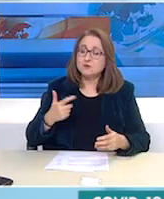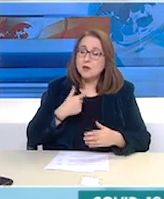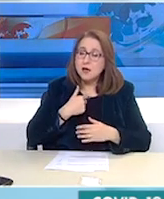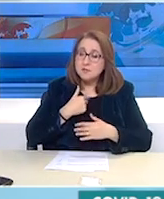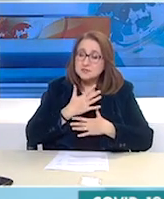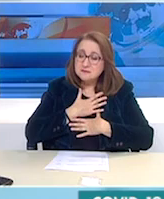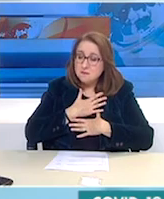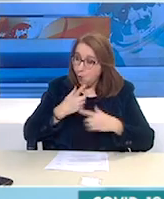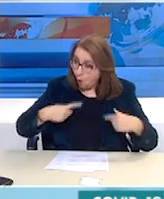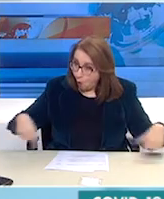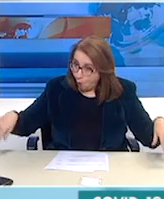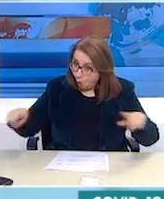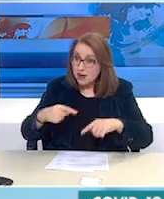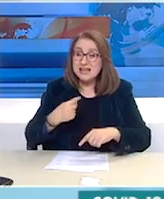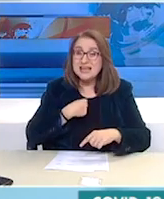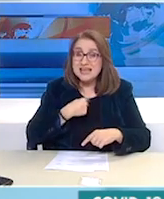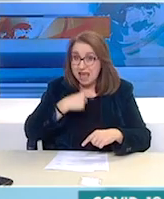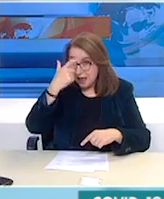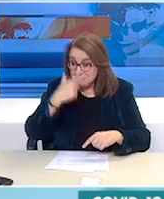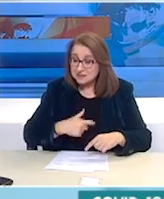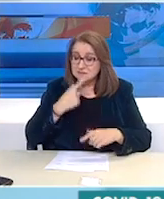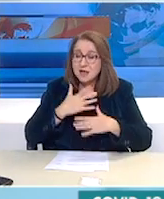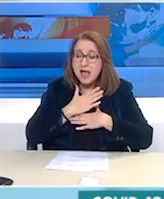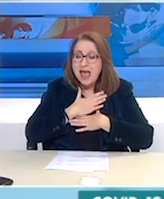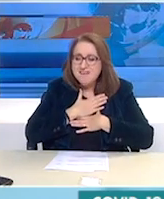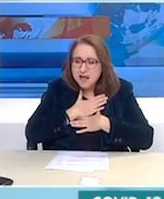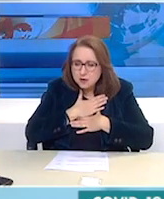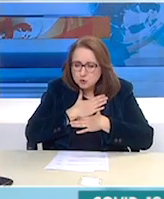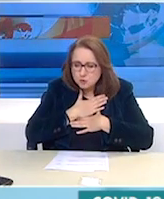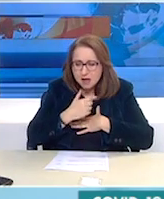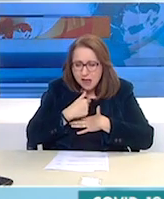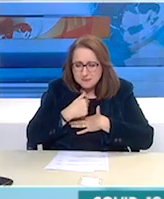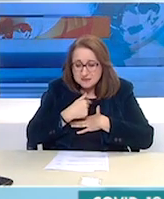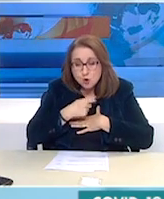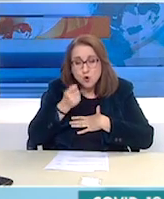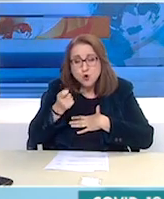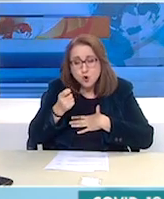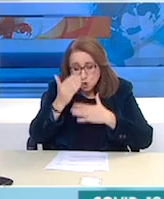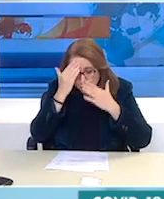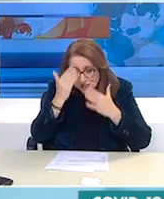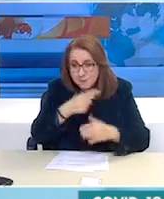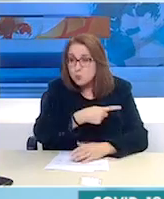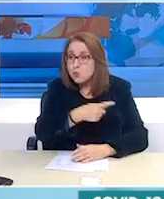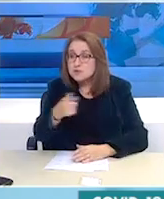ευγνωμοσύνη που υπομείνατε, που υπομένετε και ακόμα υπομένουμε όλοι μαζί. Σας ευχαριστώ.